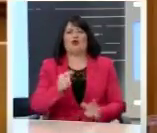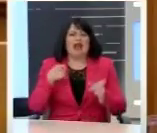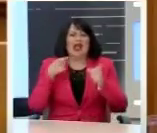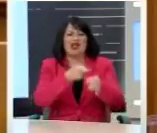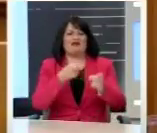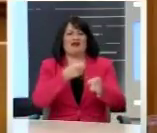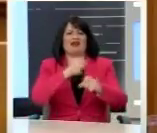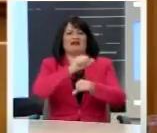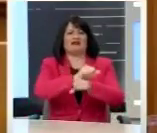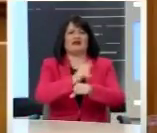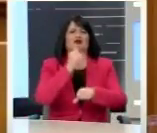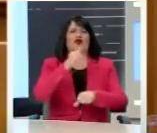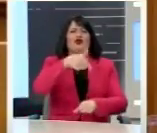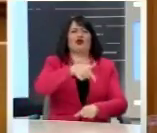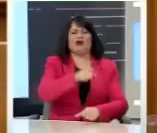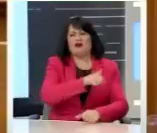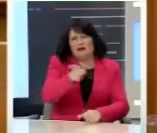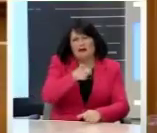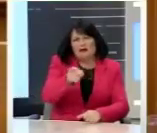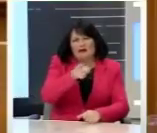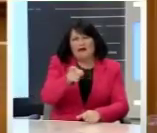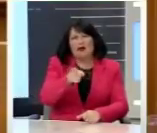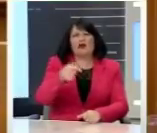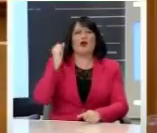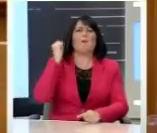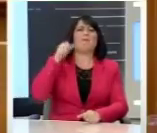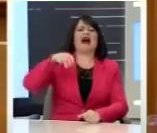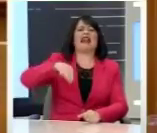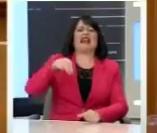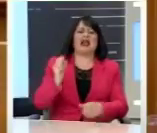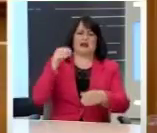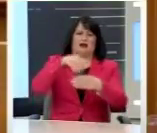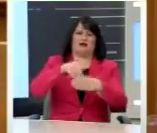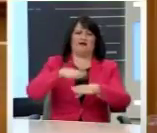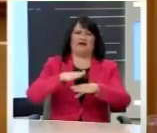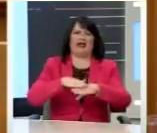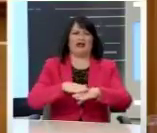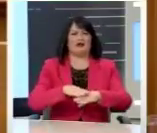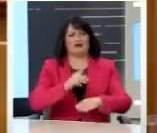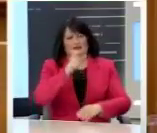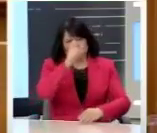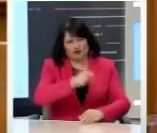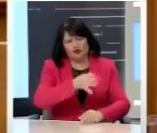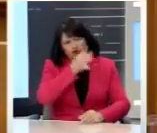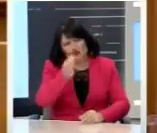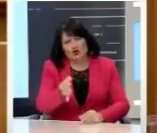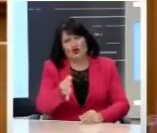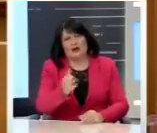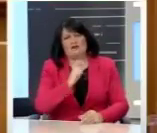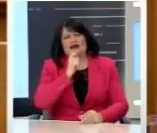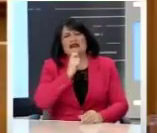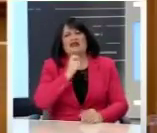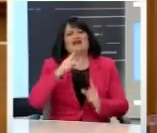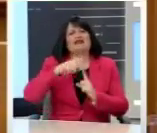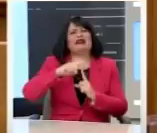το Γιαννουσάκη να εμπλέξει το μεγάλο επιχειρηματία Μαρινάκη στην υπόθεση του Νουρουάν. Το έχει καταθέσει εξάλλου στη συνέντευξη του